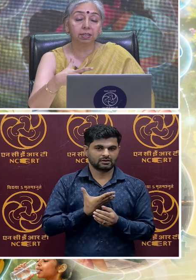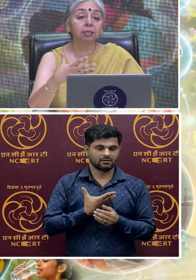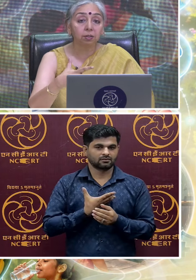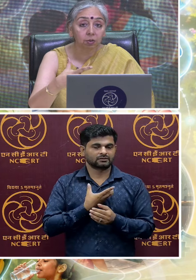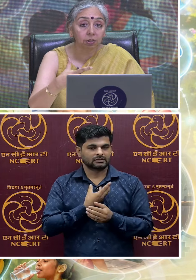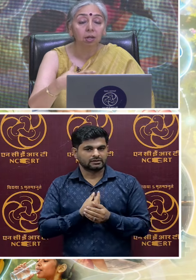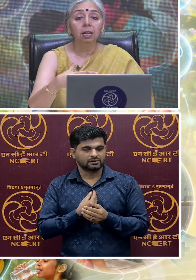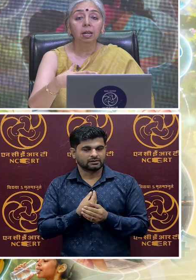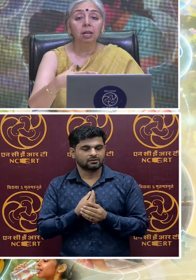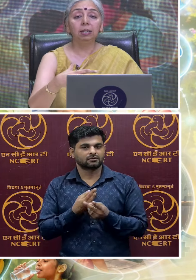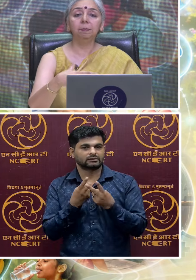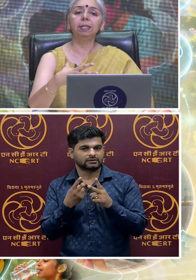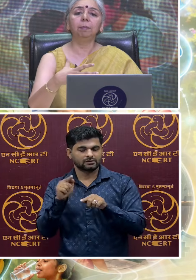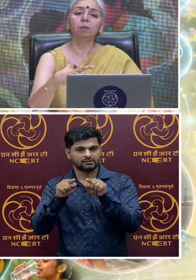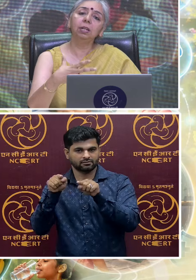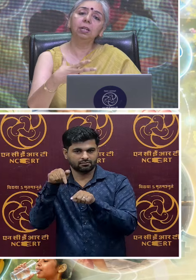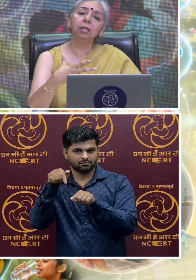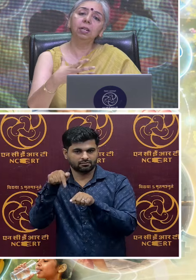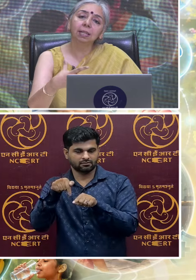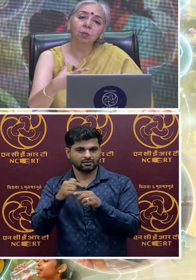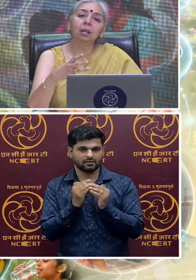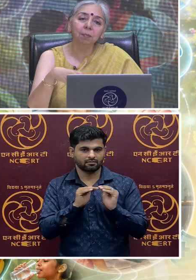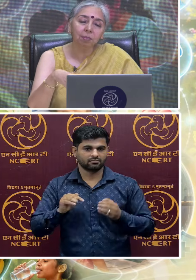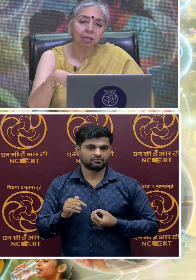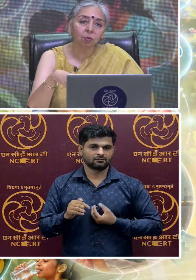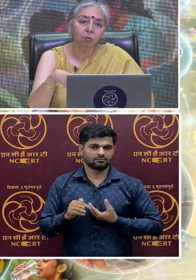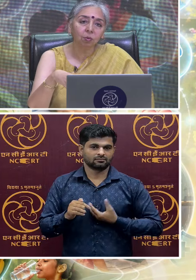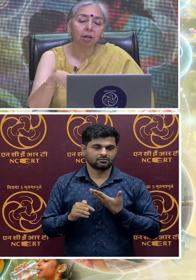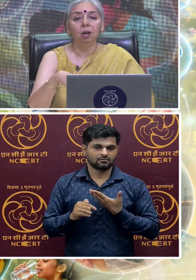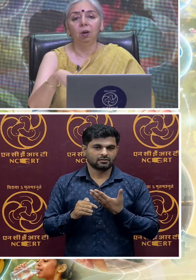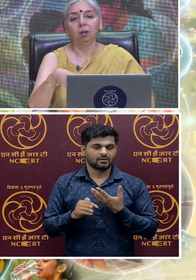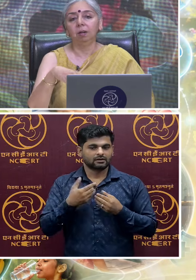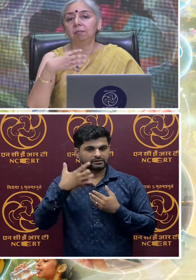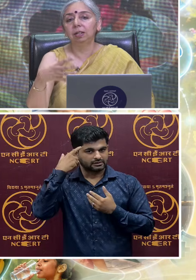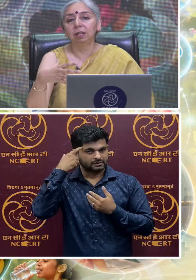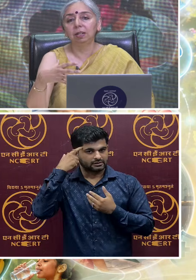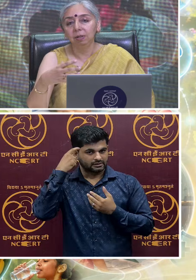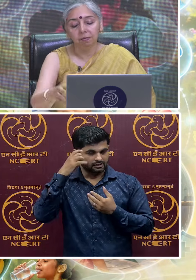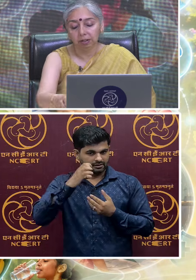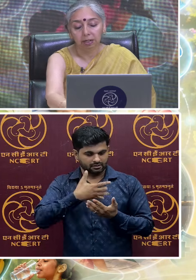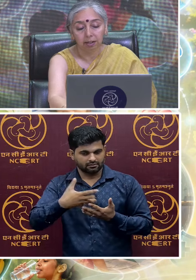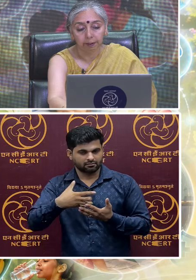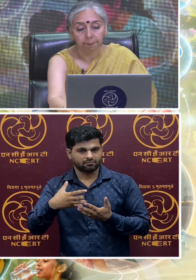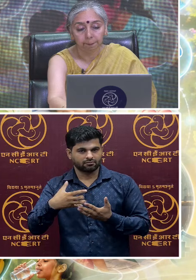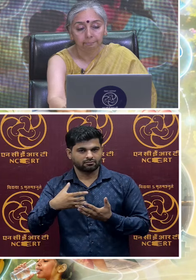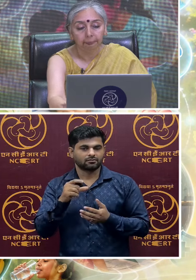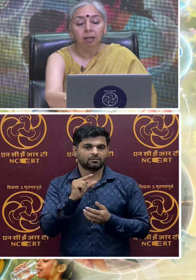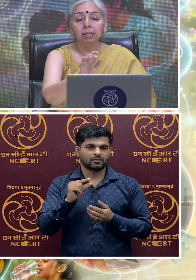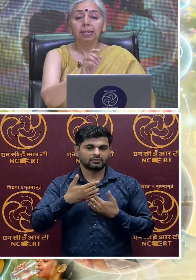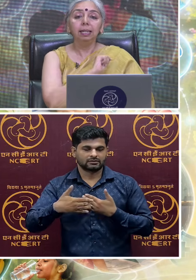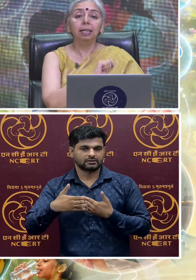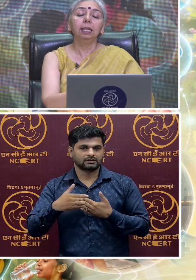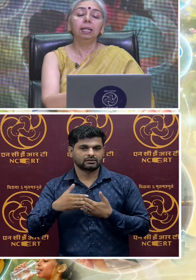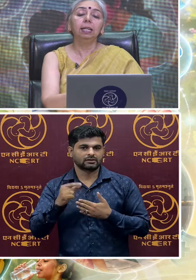फॉर एग्जांपल सेरोटोनिन, इट कीप्स अस हैप्पी, वो रिलीज़ नहीं होगा, कम रिलीज़ होगा और हम मेंटली भी फिट नहीं रहेंगे.